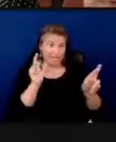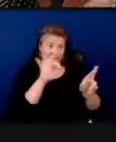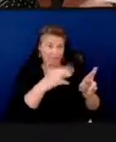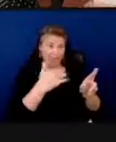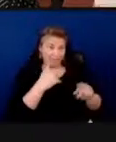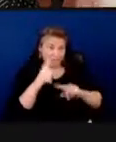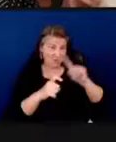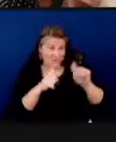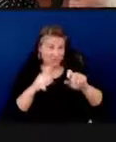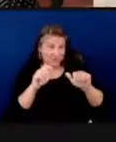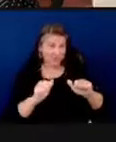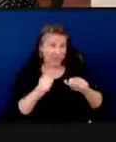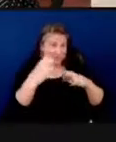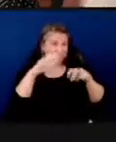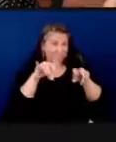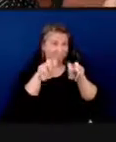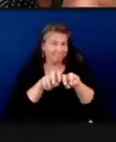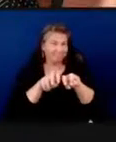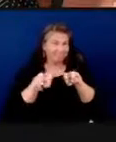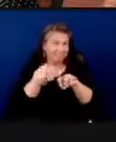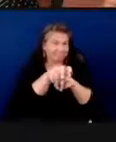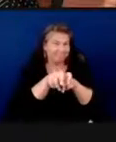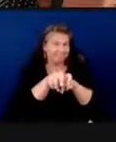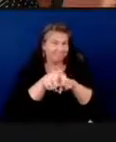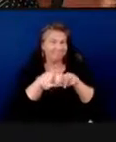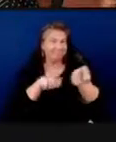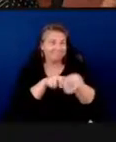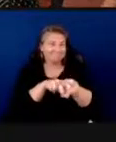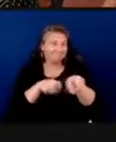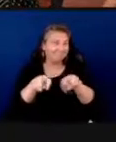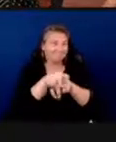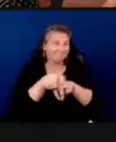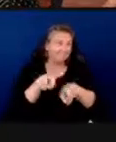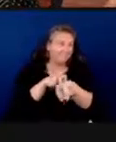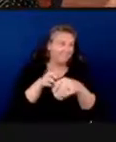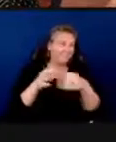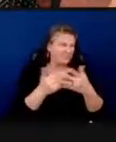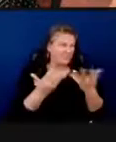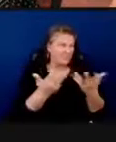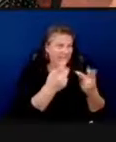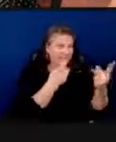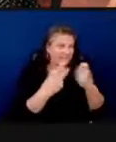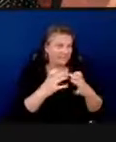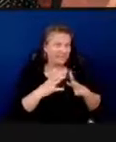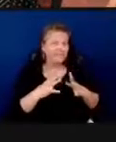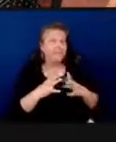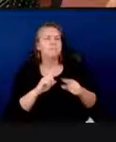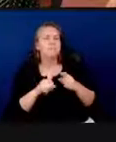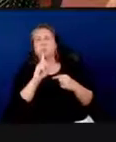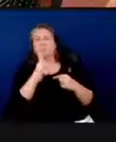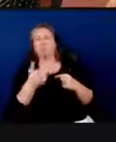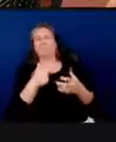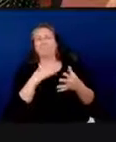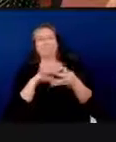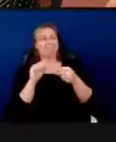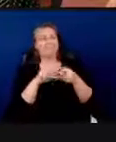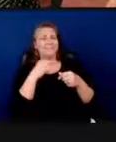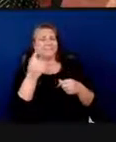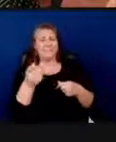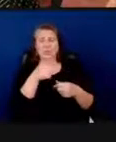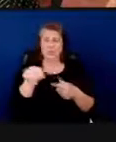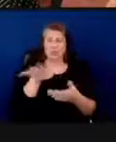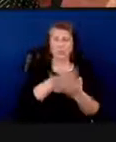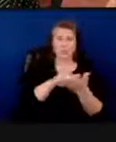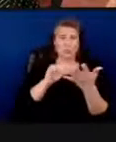للأشخاص الذين يريدون أن يطرحوا بعض من الأسئلة، ولكن هذا هو العمل التحويلي، وأنا لا أستطيع